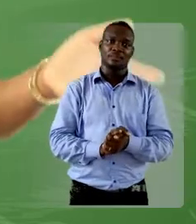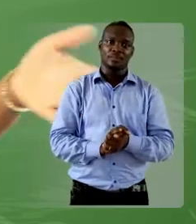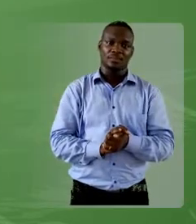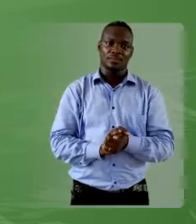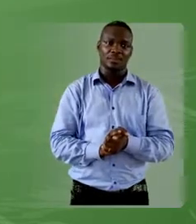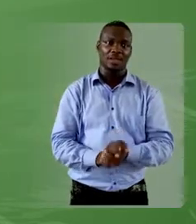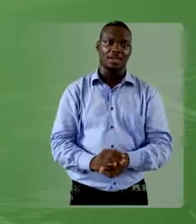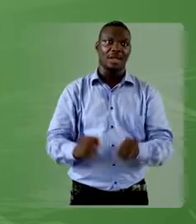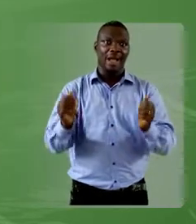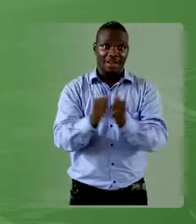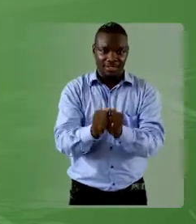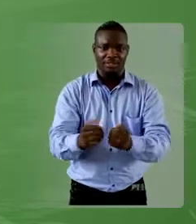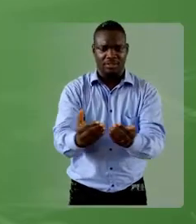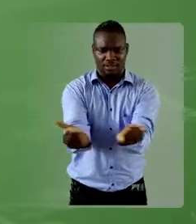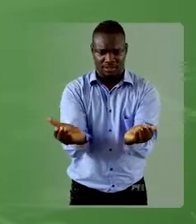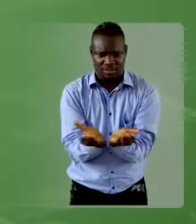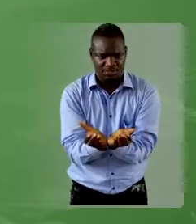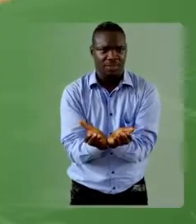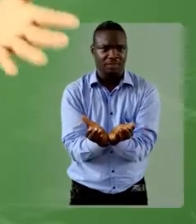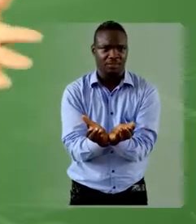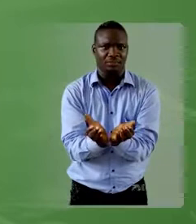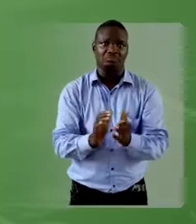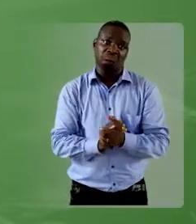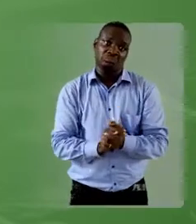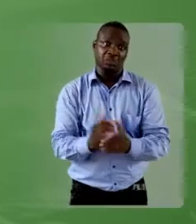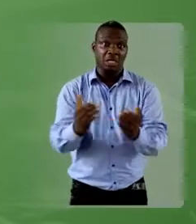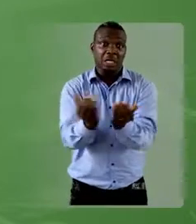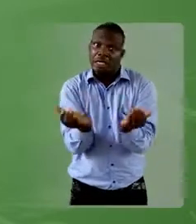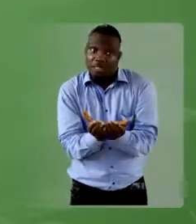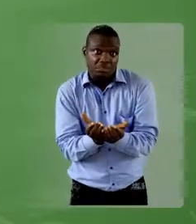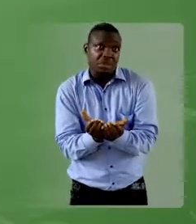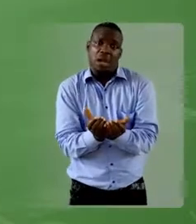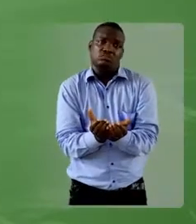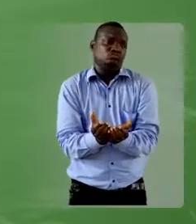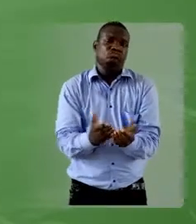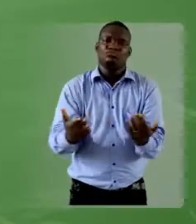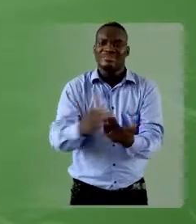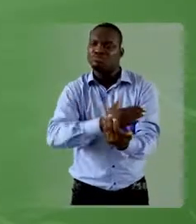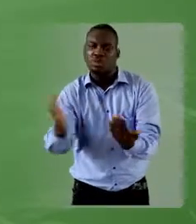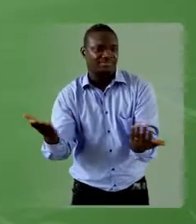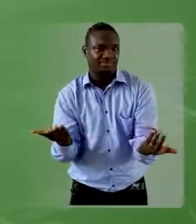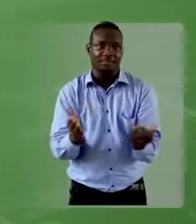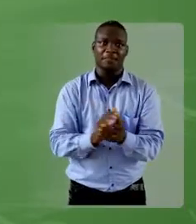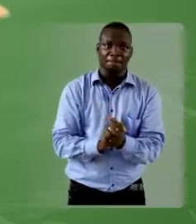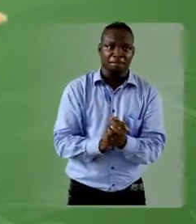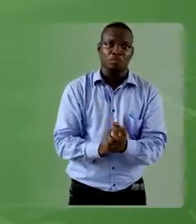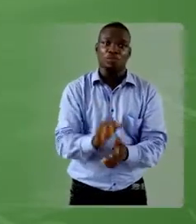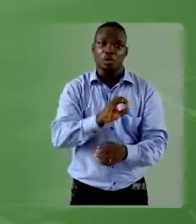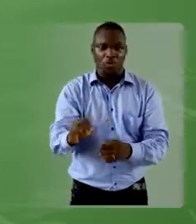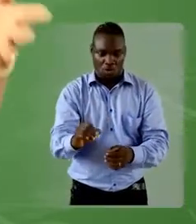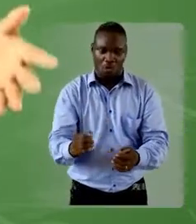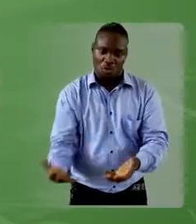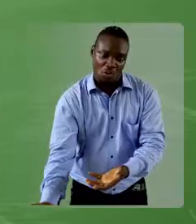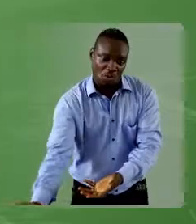À l'aide d'un récipient, qui peut être une calebasse ou un pan, on recueille